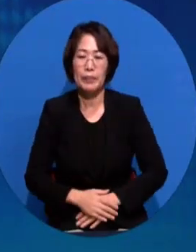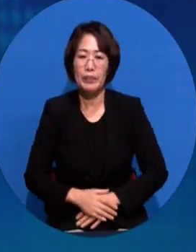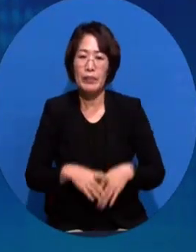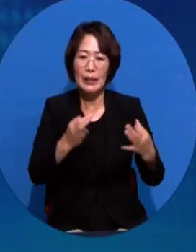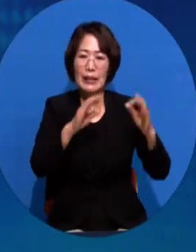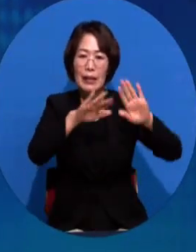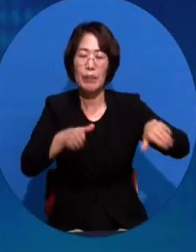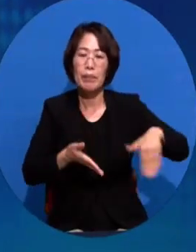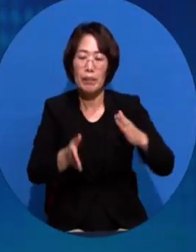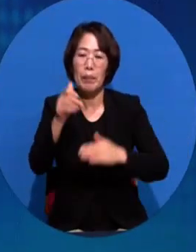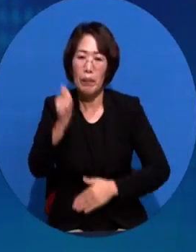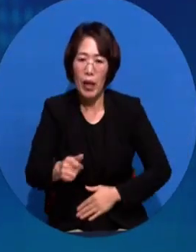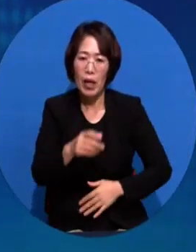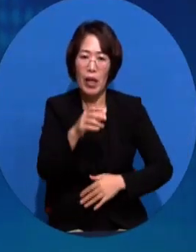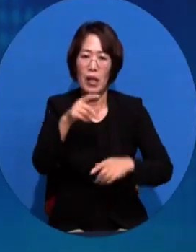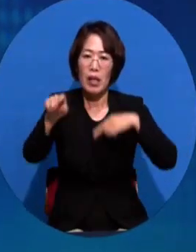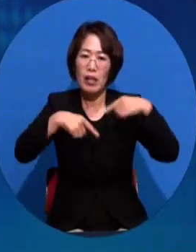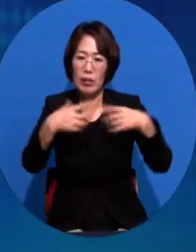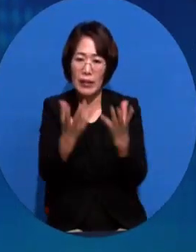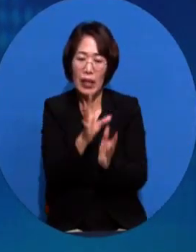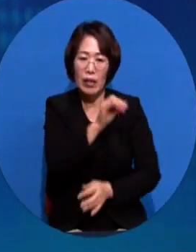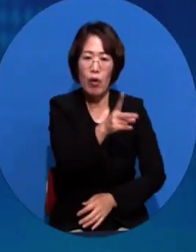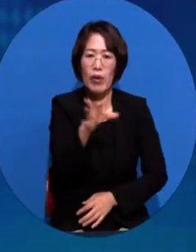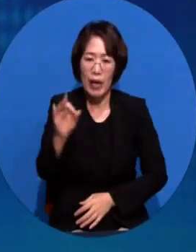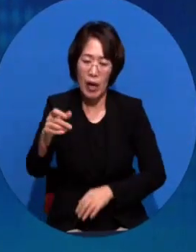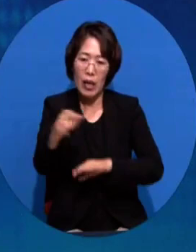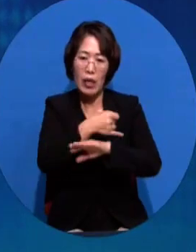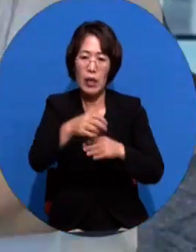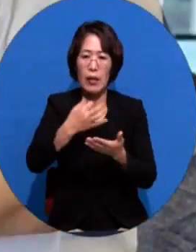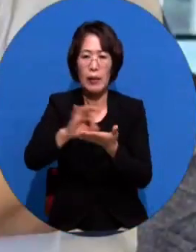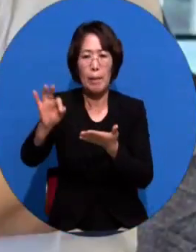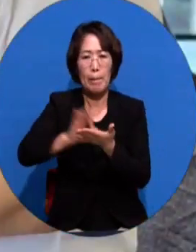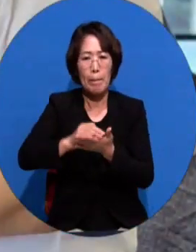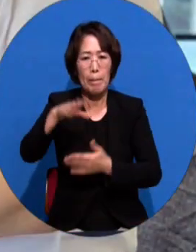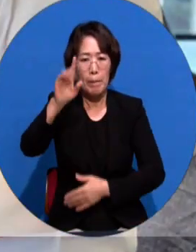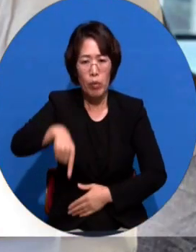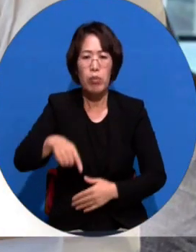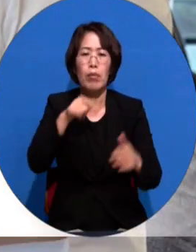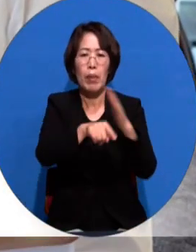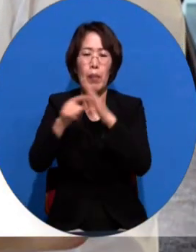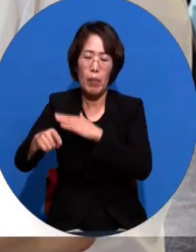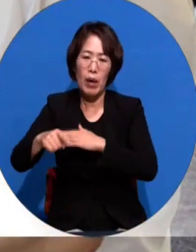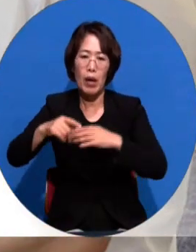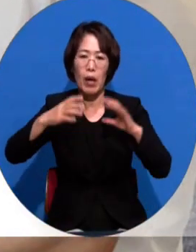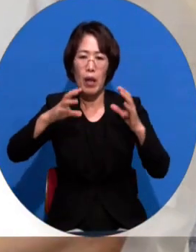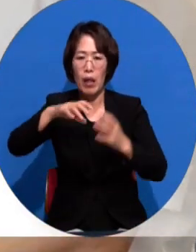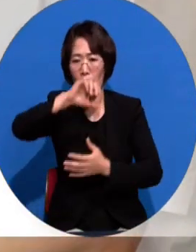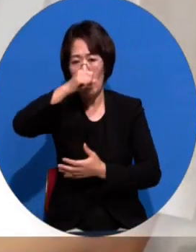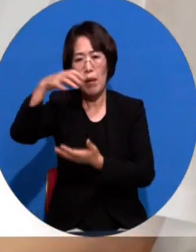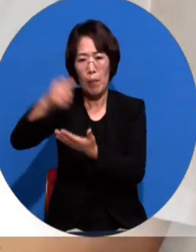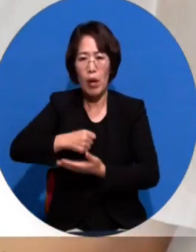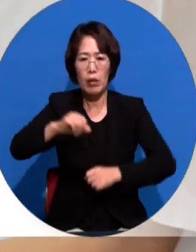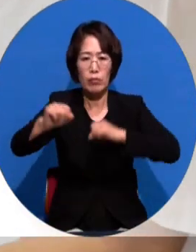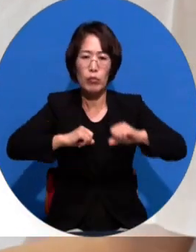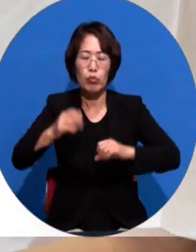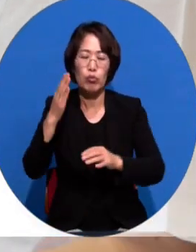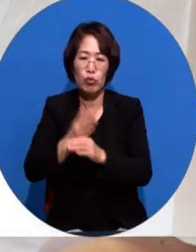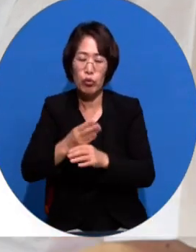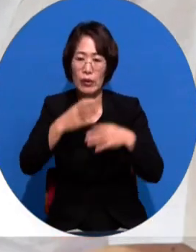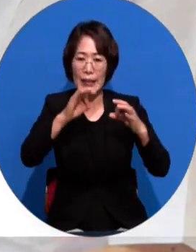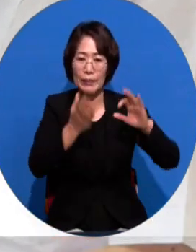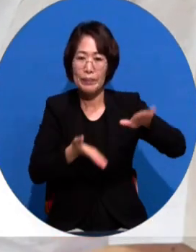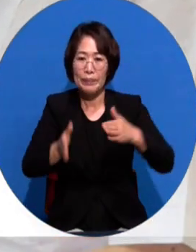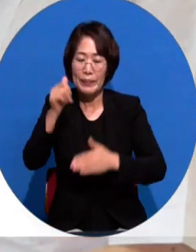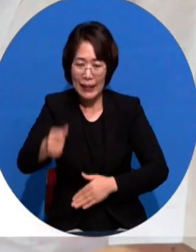김영록 전남지사가 여야지도부와 기재부 등을 잇따라 방문해 국고 확보에 본격 나서고 있습니다 김지선은